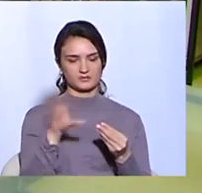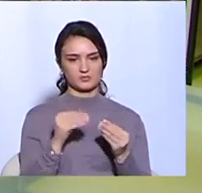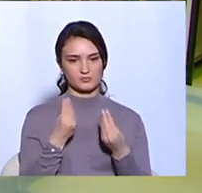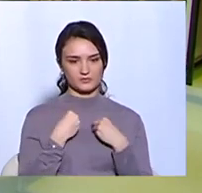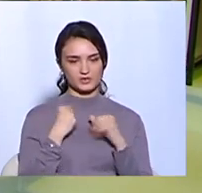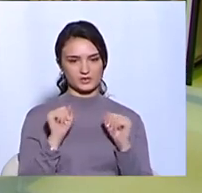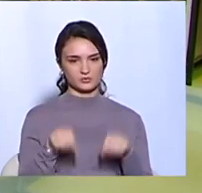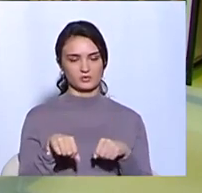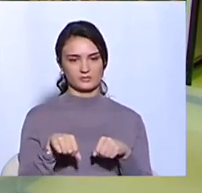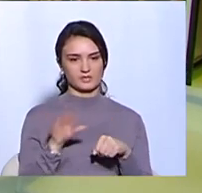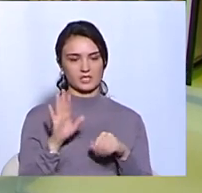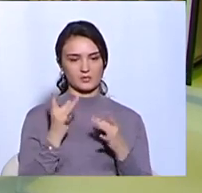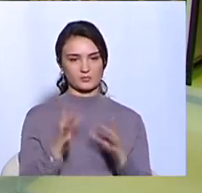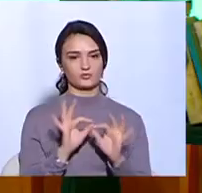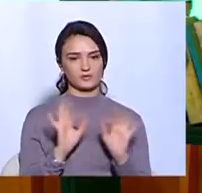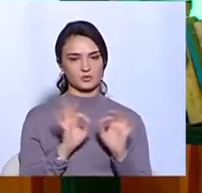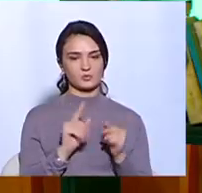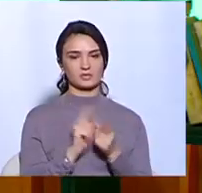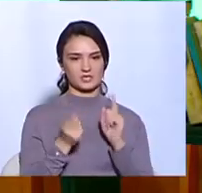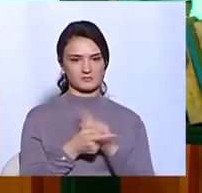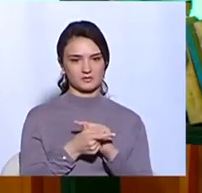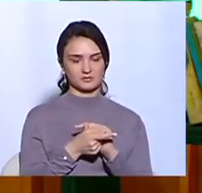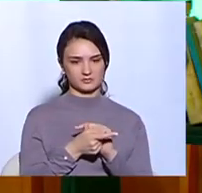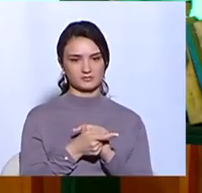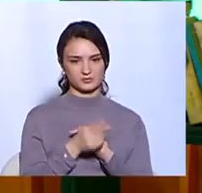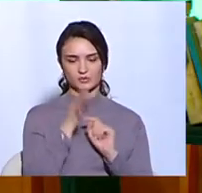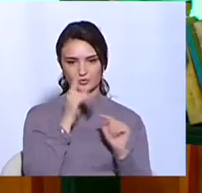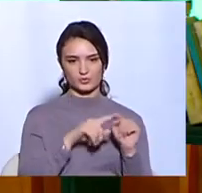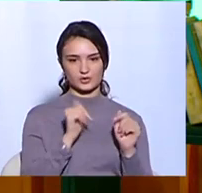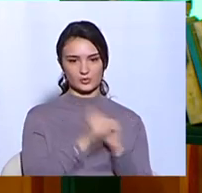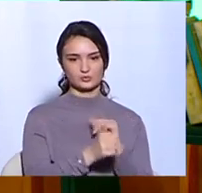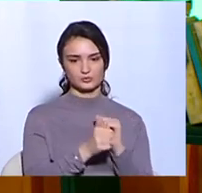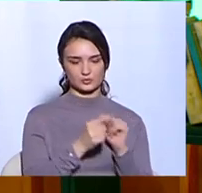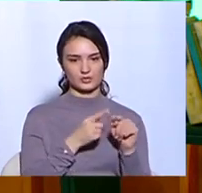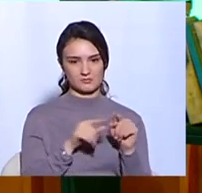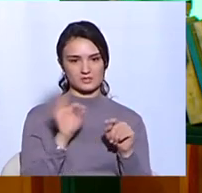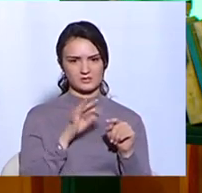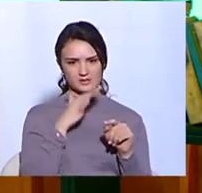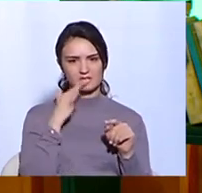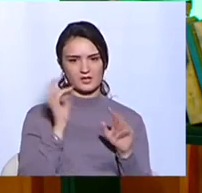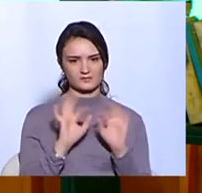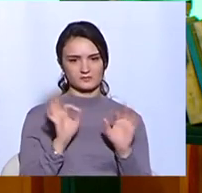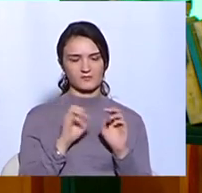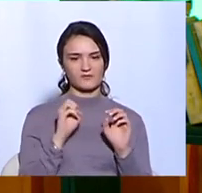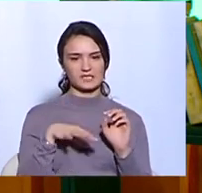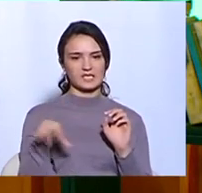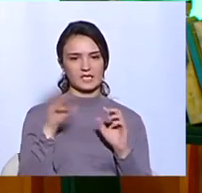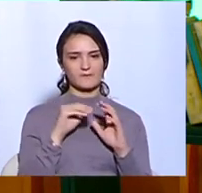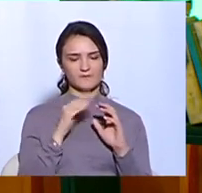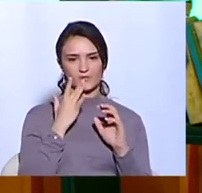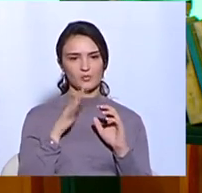მოგვეცით საშუალება არაუბროდ ვისაუბროთ, არამედ რეალურად გავუსწროთ დროს და იმაზე დიდი ხანია ამაზე ვსაუბროთ, ვიდრე საუბრობს ევროპა და